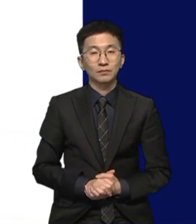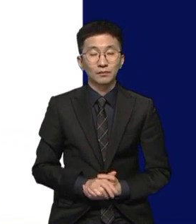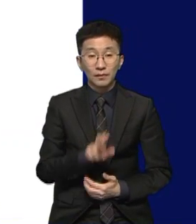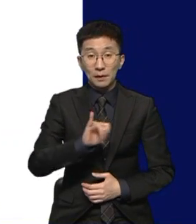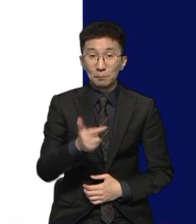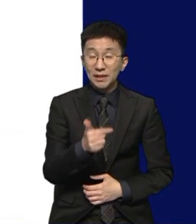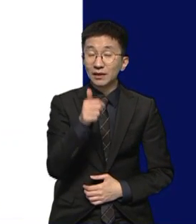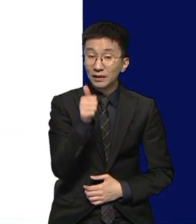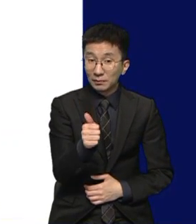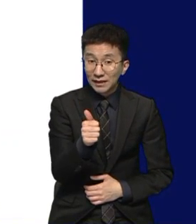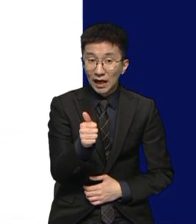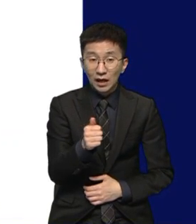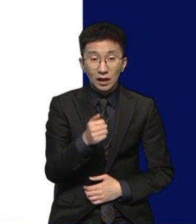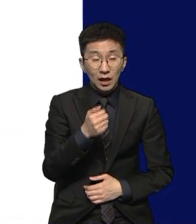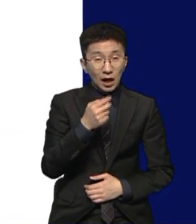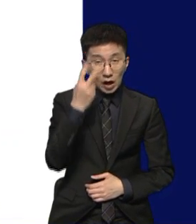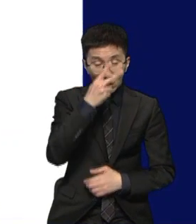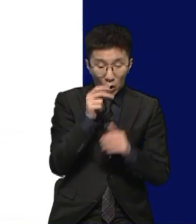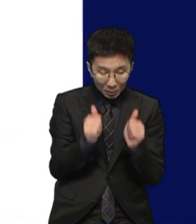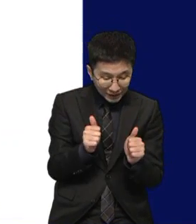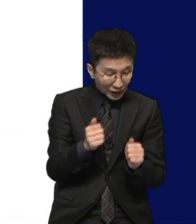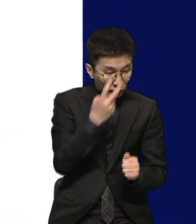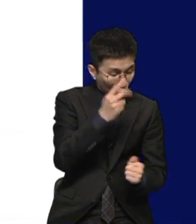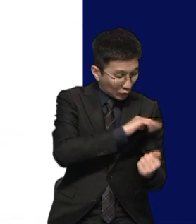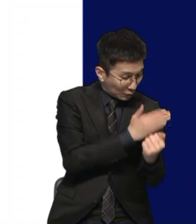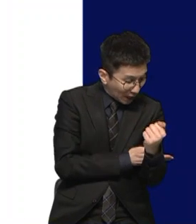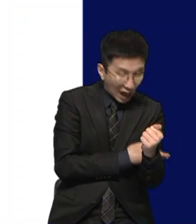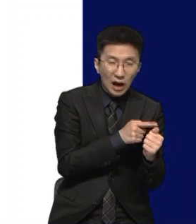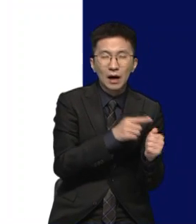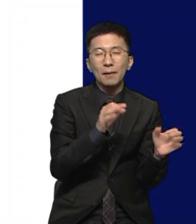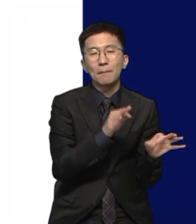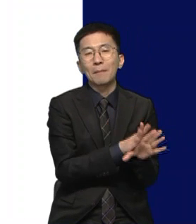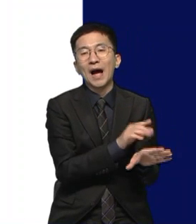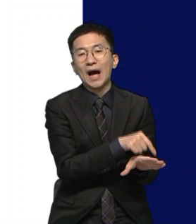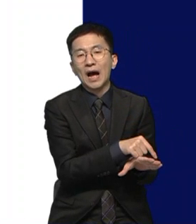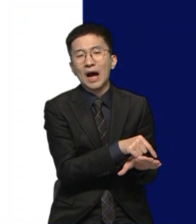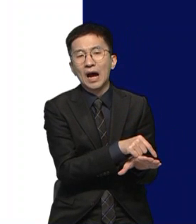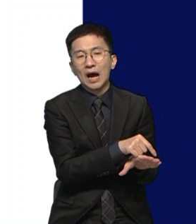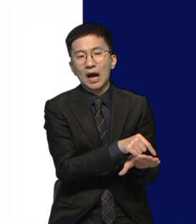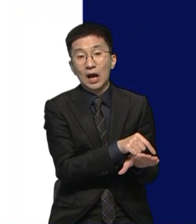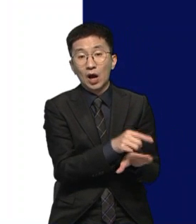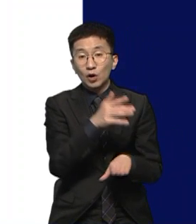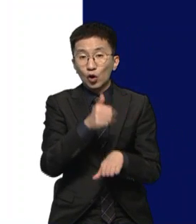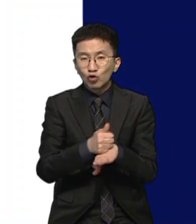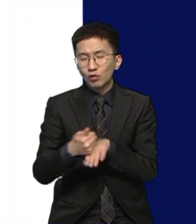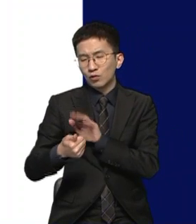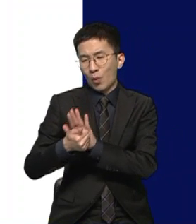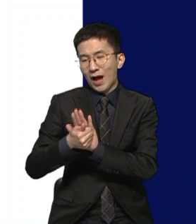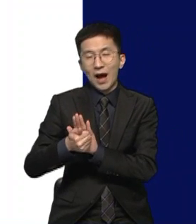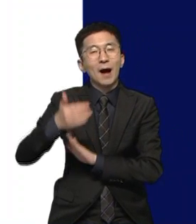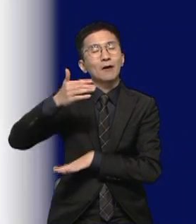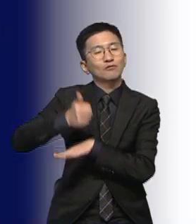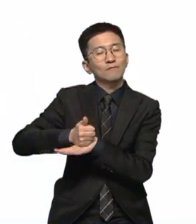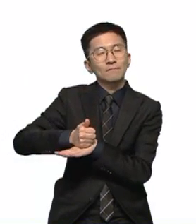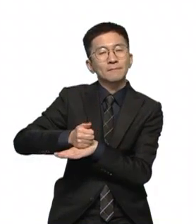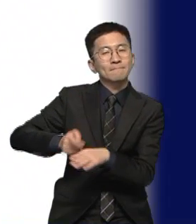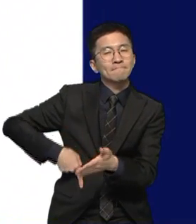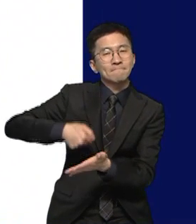의원은 SNS를 통해 수사 기소 분리를 통한 검찰 정상화에 작은 힘이라도 보탤 수 있을까 싶어 용기 냈다고